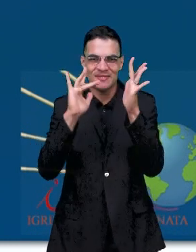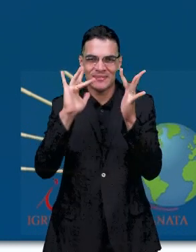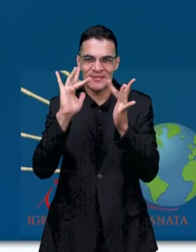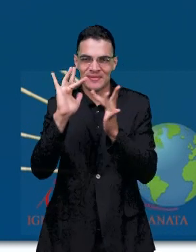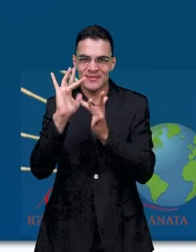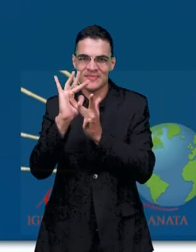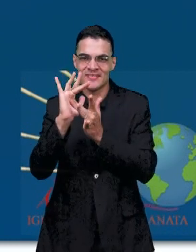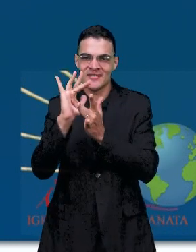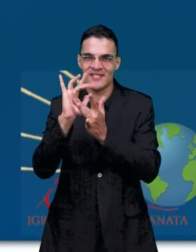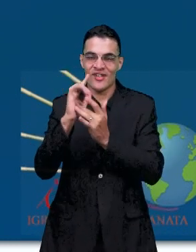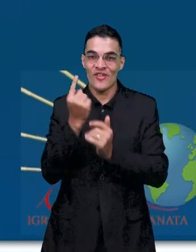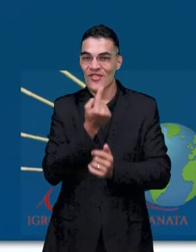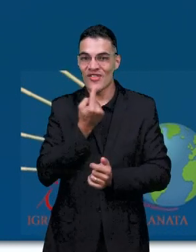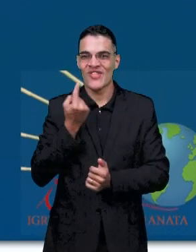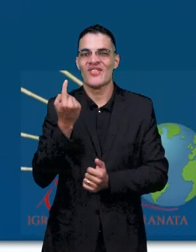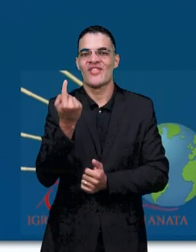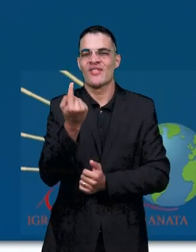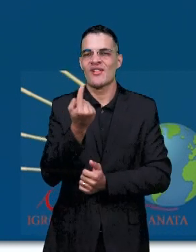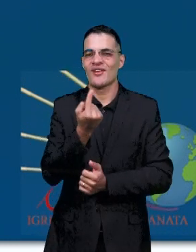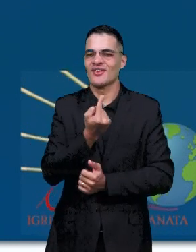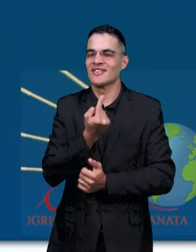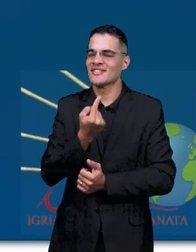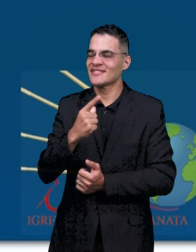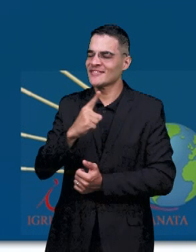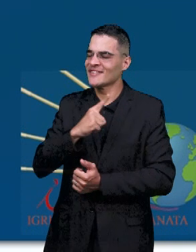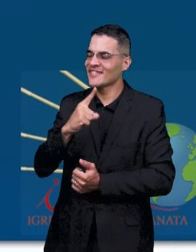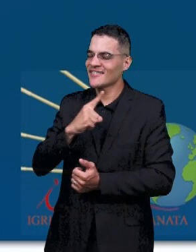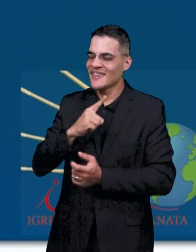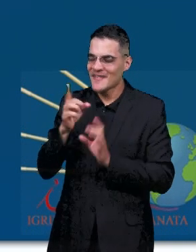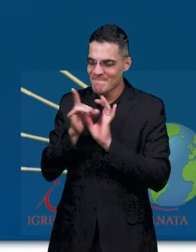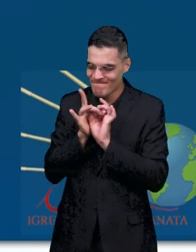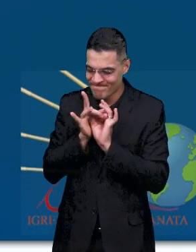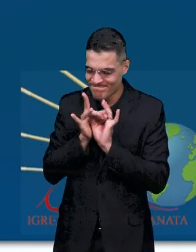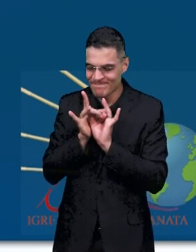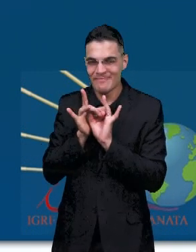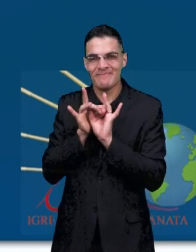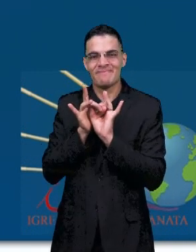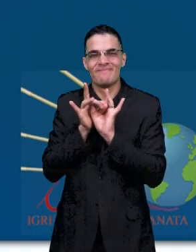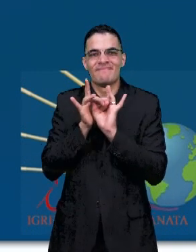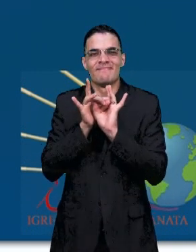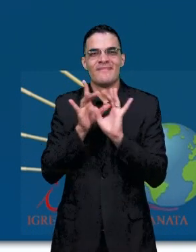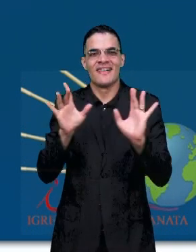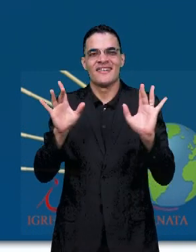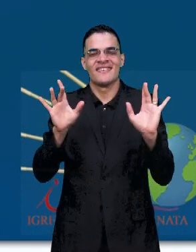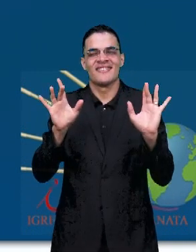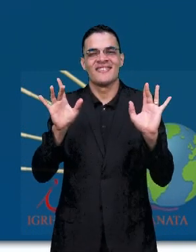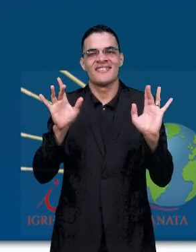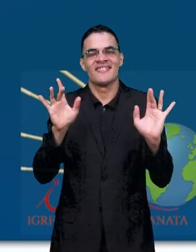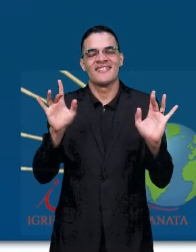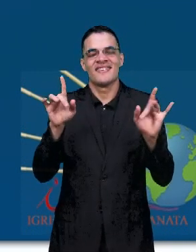я получил освобождение и радость от Господа. Аллилуйя! Слава Иисусу!